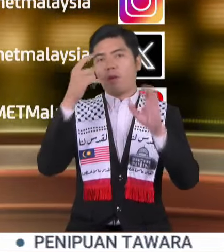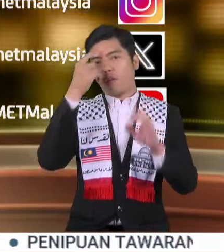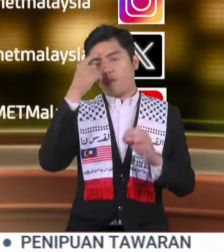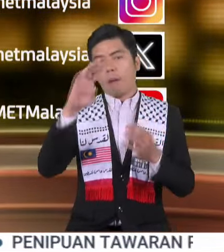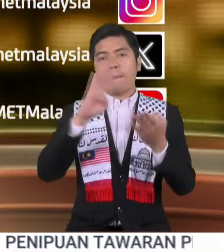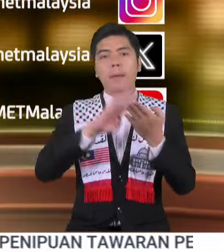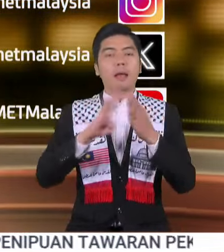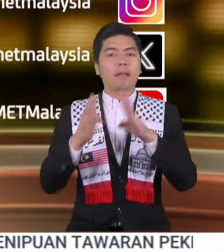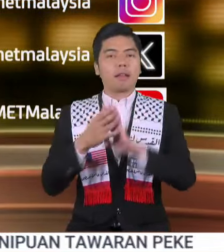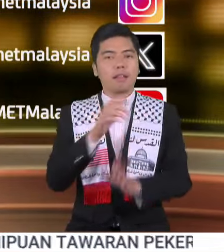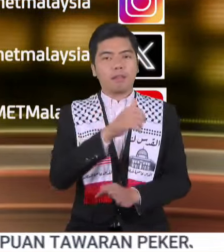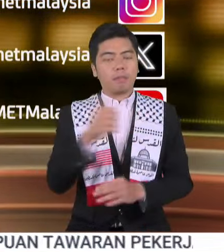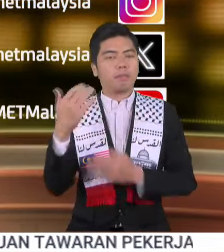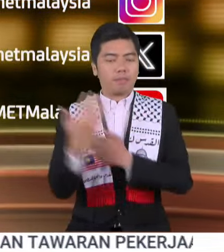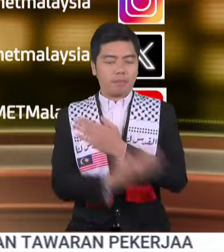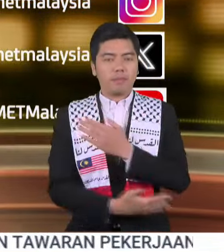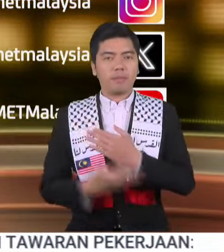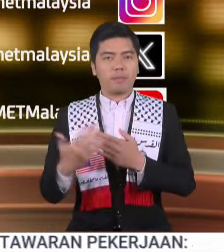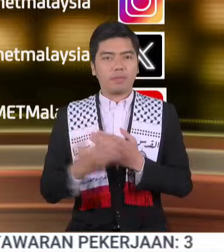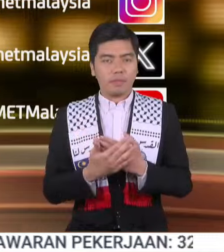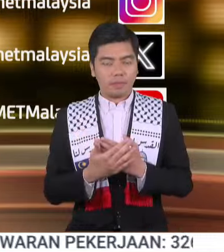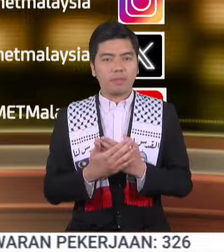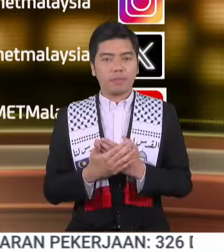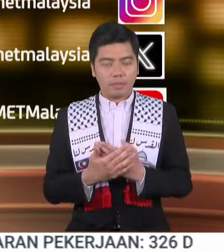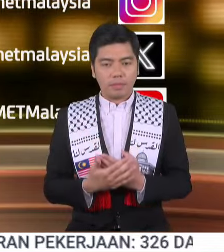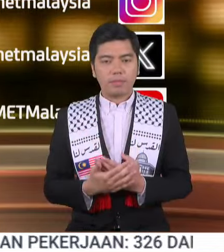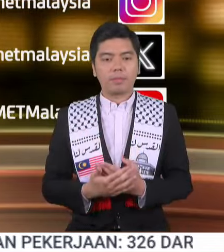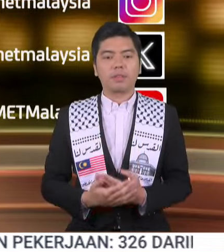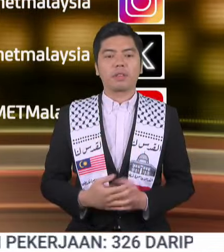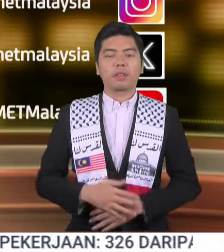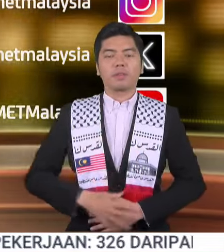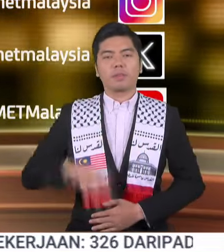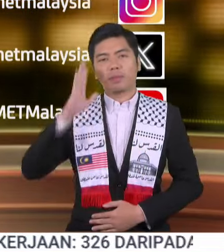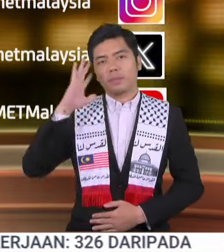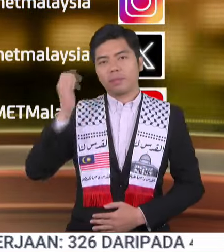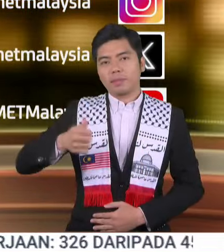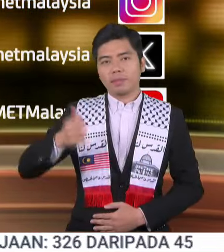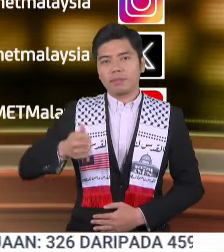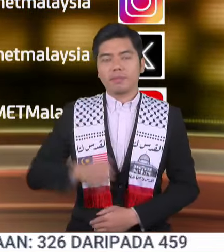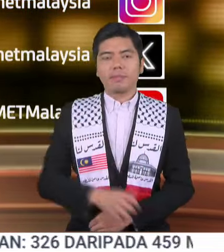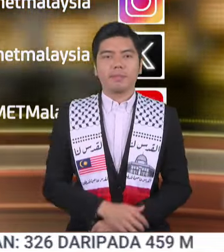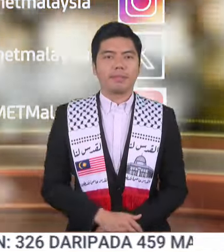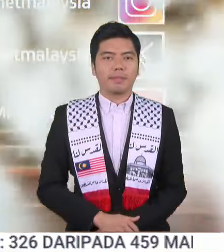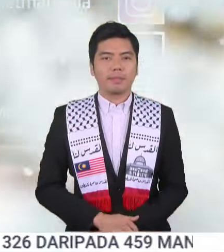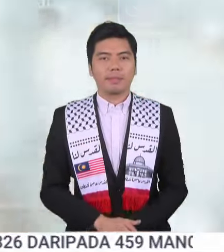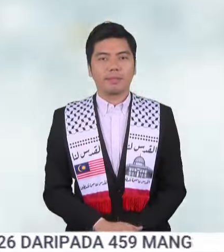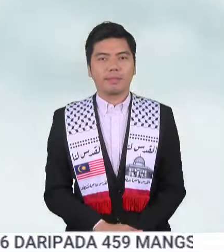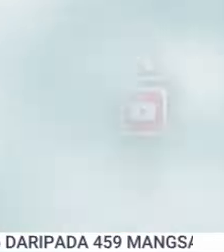bandar-bandar utama di seluruh Malaysia. Sekian, Sewan Yahya. Assalamualaikum.